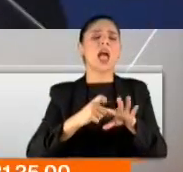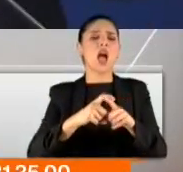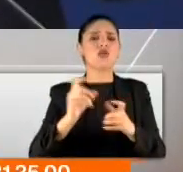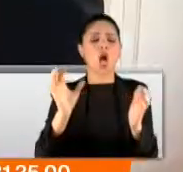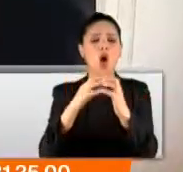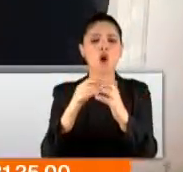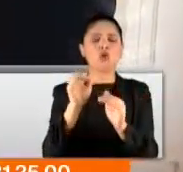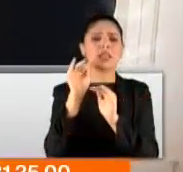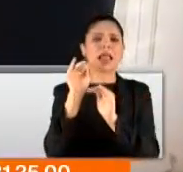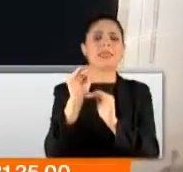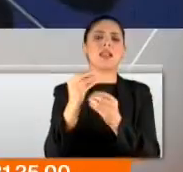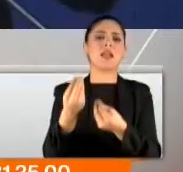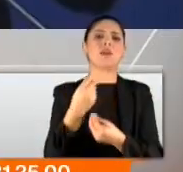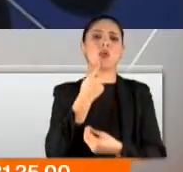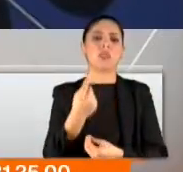mühimmat sağlıyor.